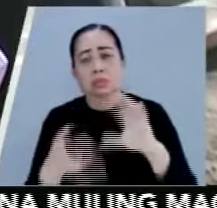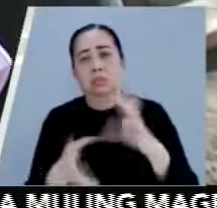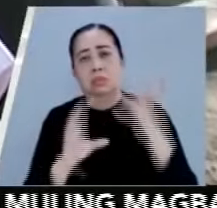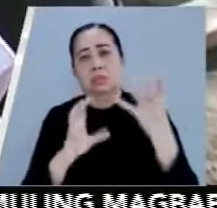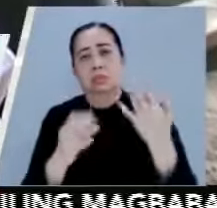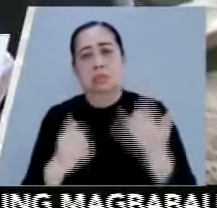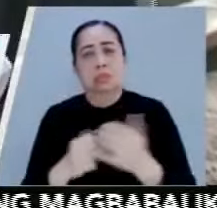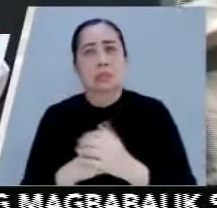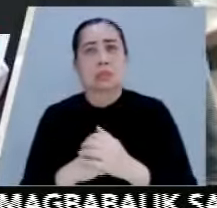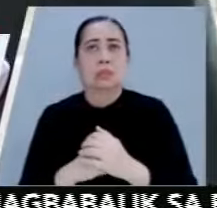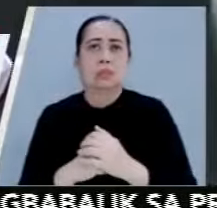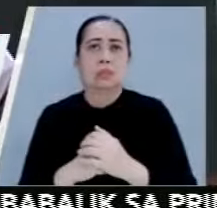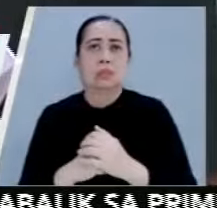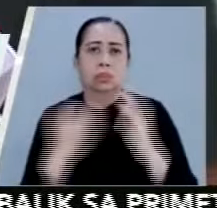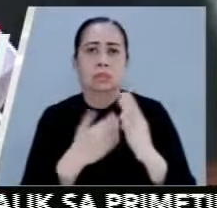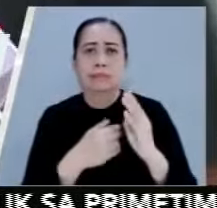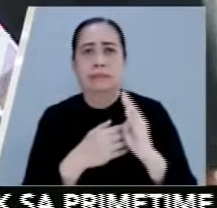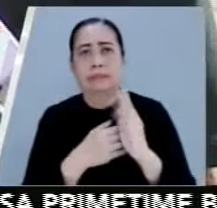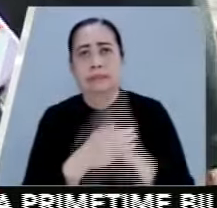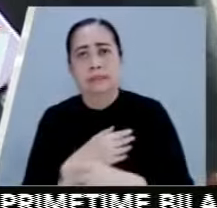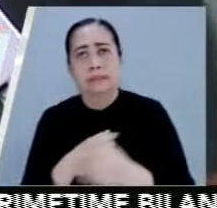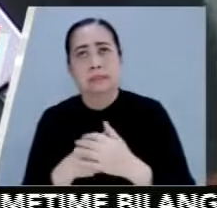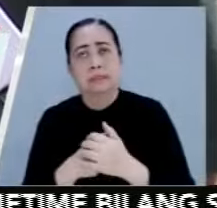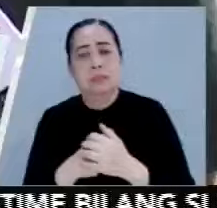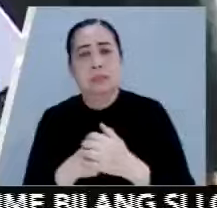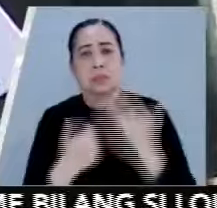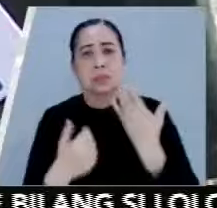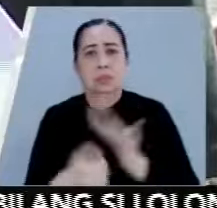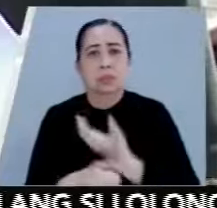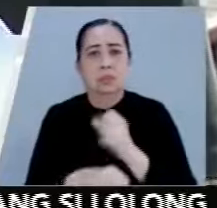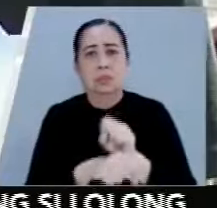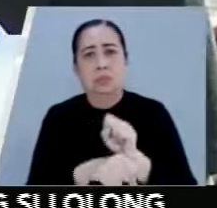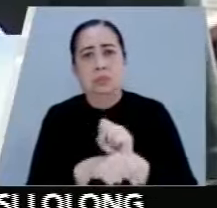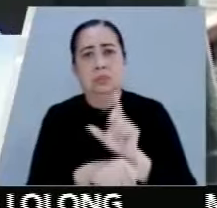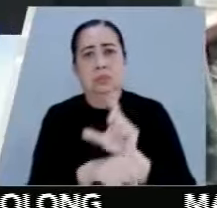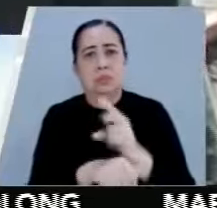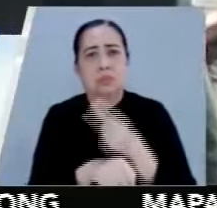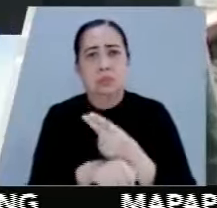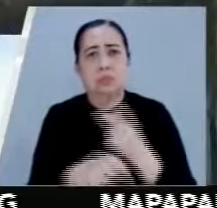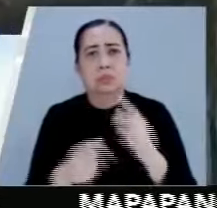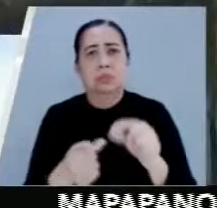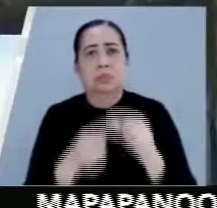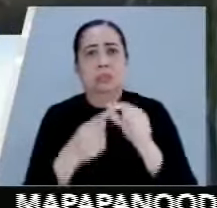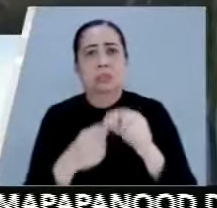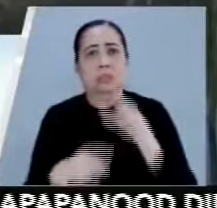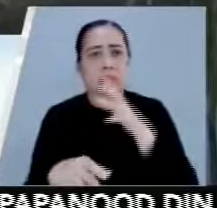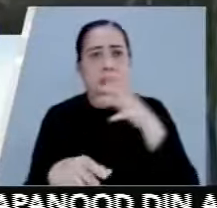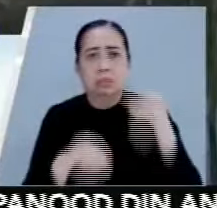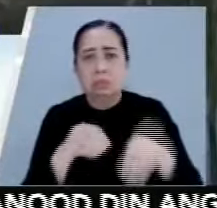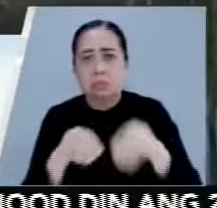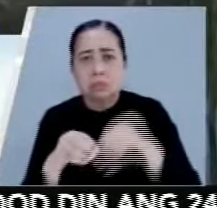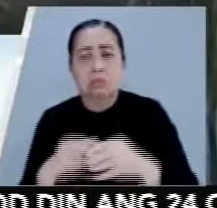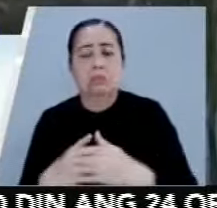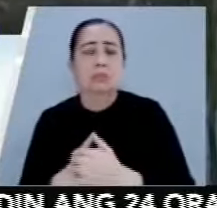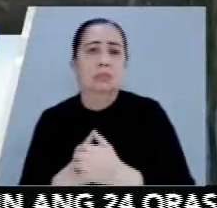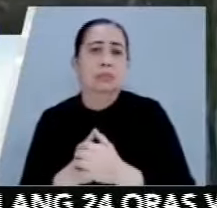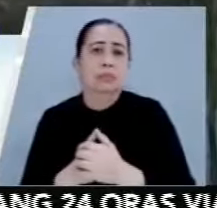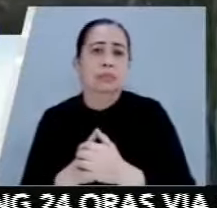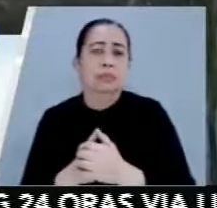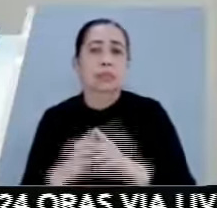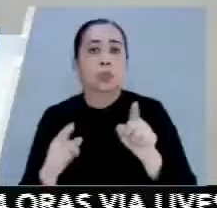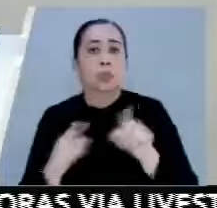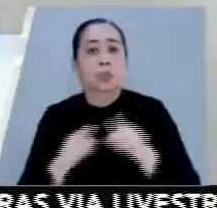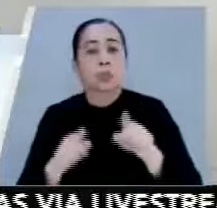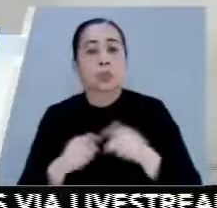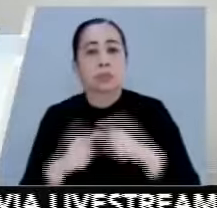maibalik po ang pangkabuhayang dati namin dito na ano lalo sa pagsasaka di rin nakaligtas ang ilang